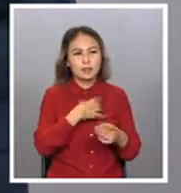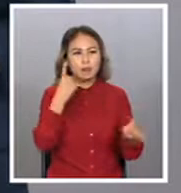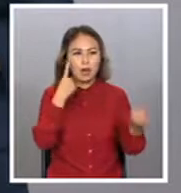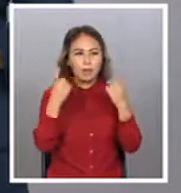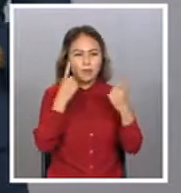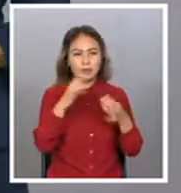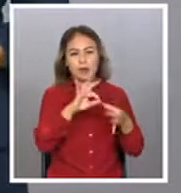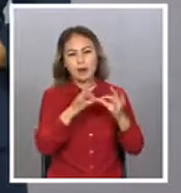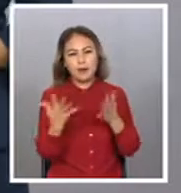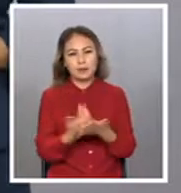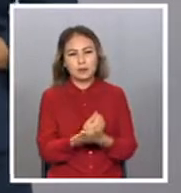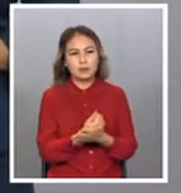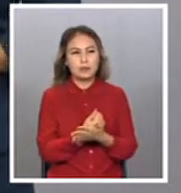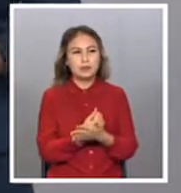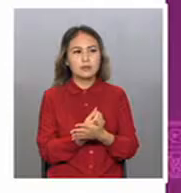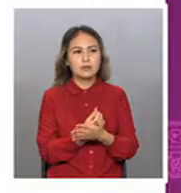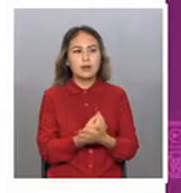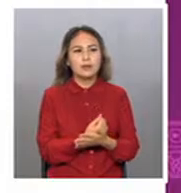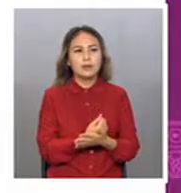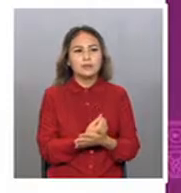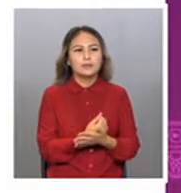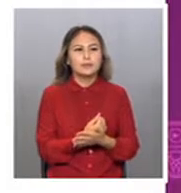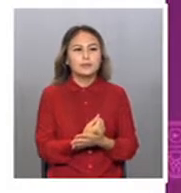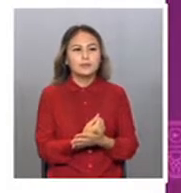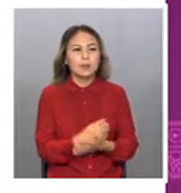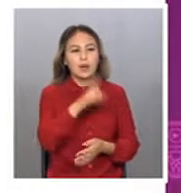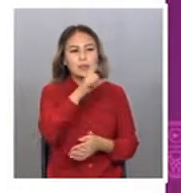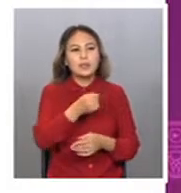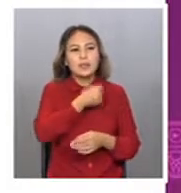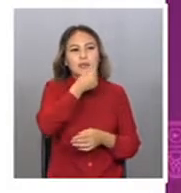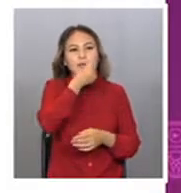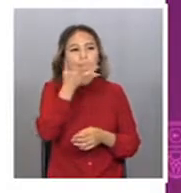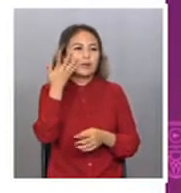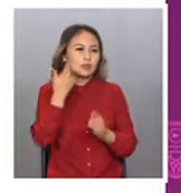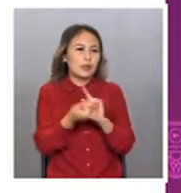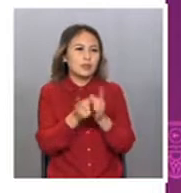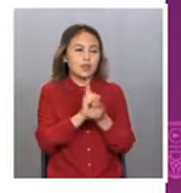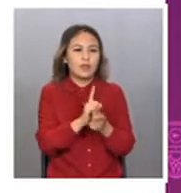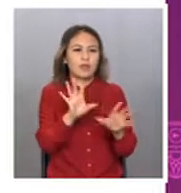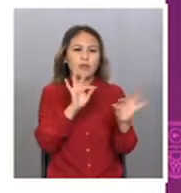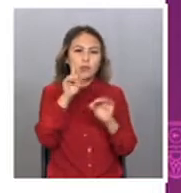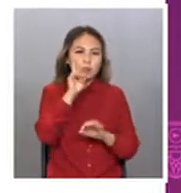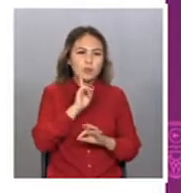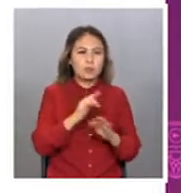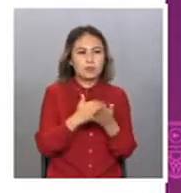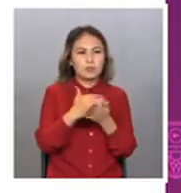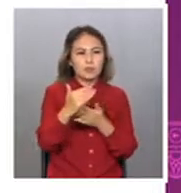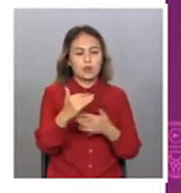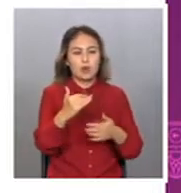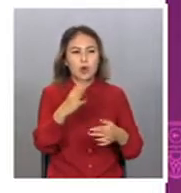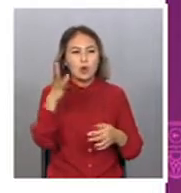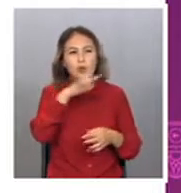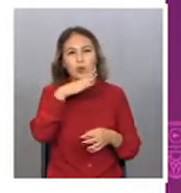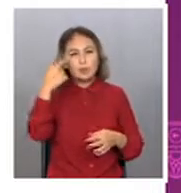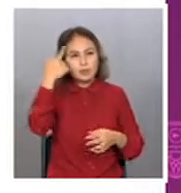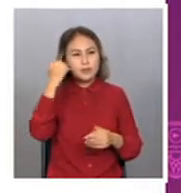негізгі ақпараттарды анықтаңыз. Адамның есейе келе талғамы да жоғарылайды. Көп